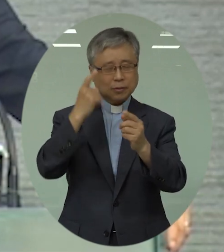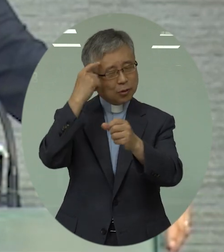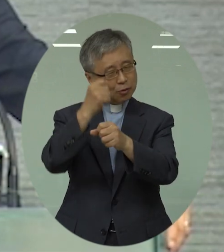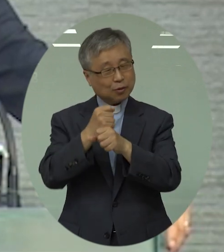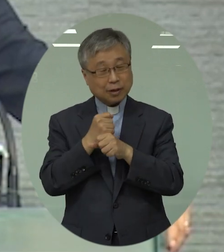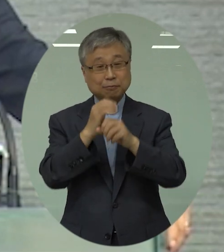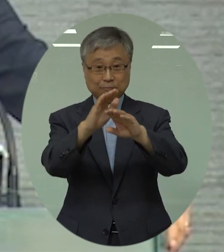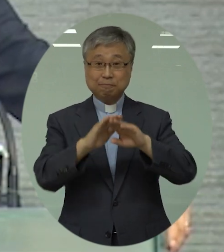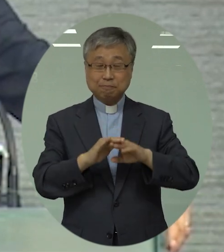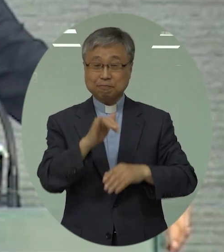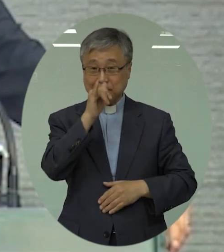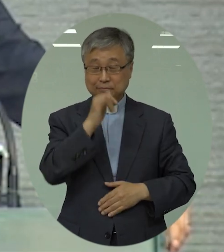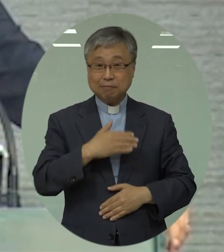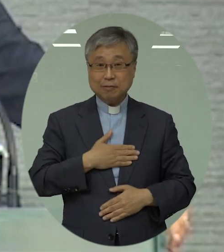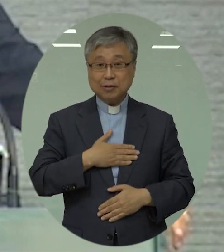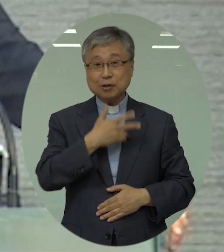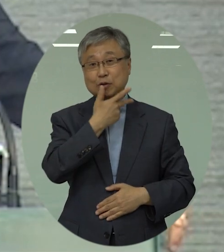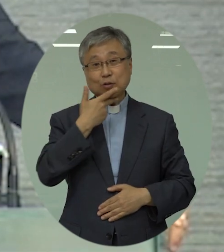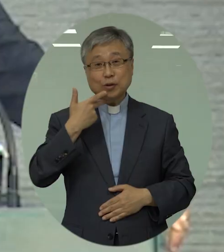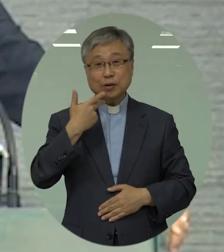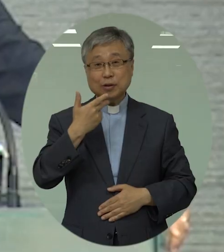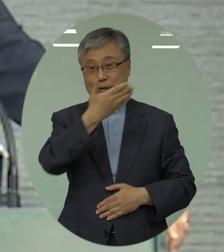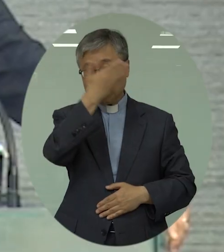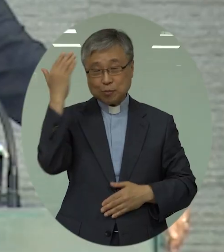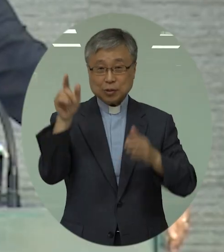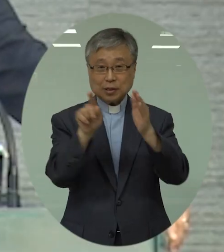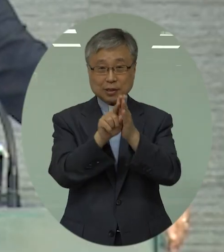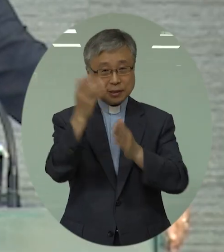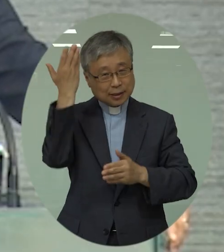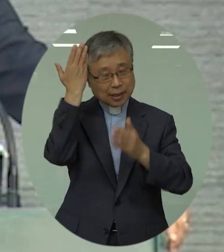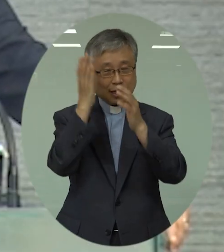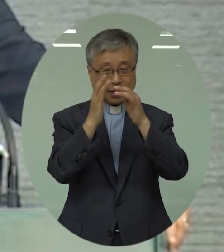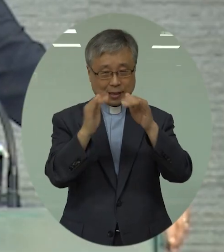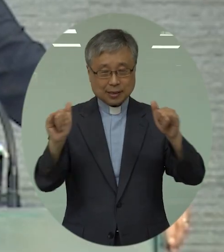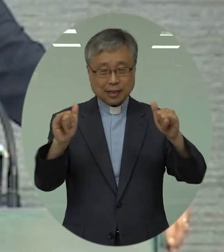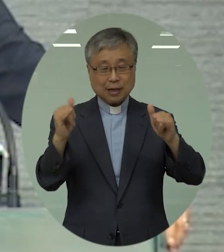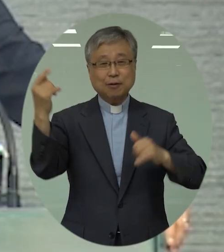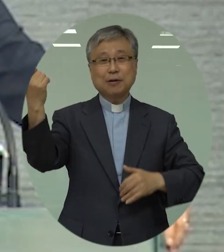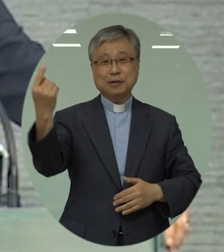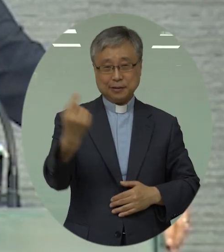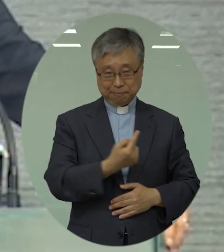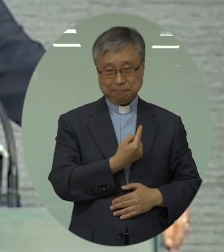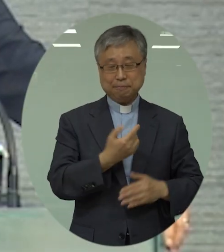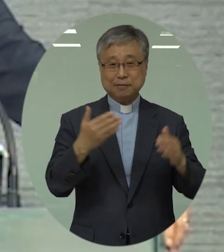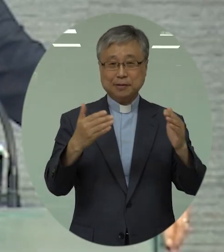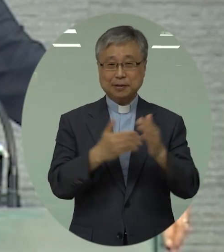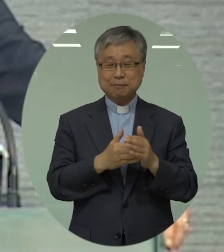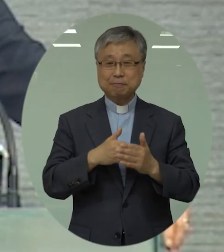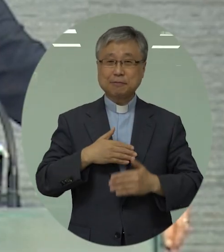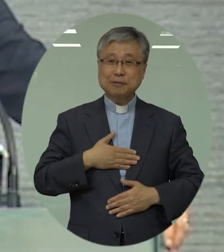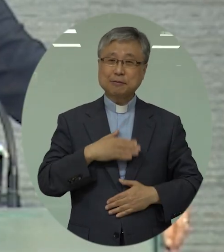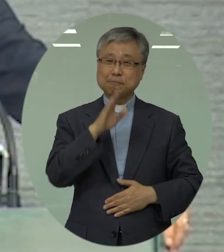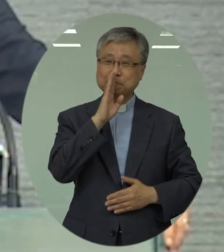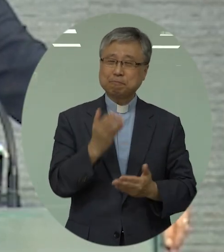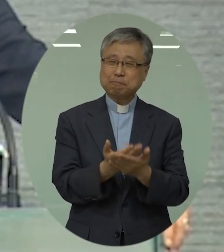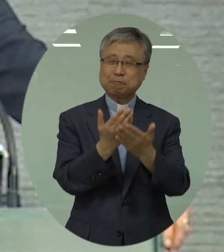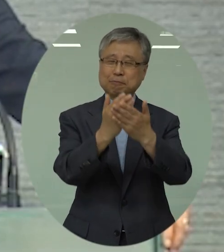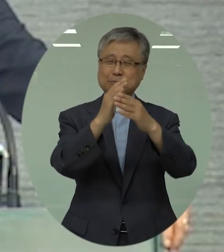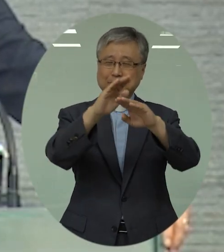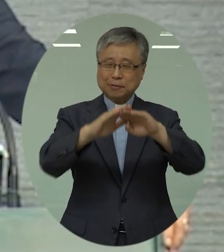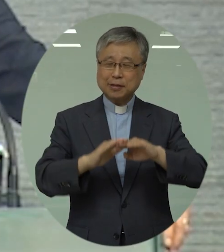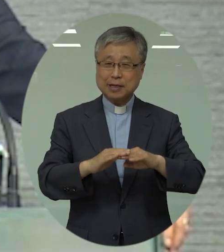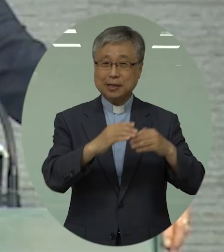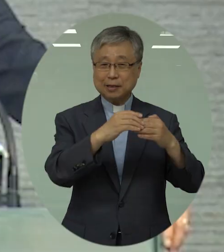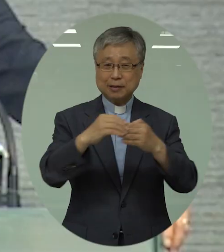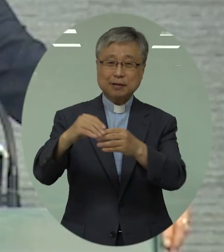영국에서 젊은 신학자가 왔어요. 젊은 신학자. 막 떠오르기 시작한 젊은 신학자가 와서 사경회를 인도하는데